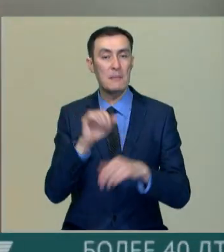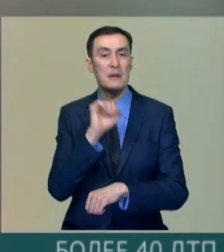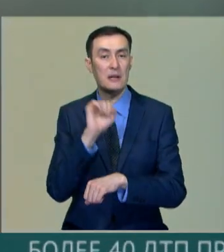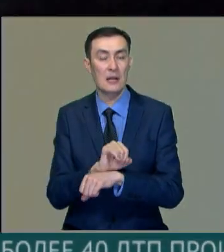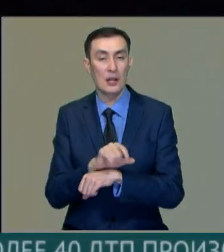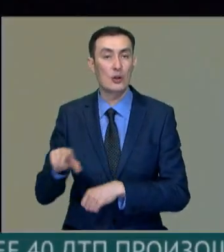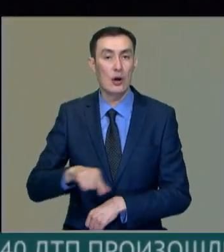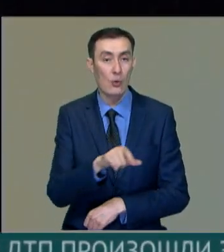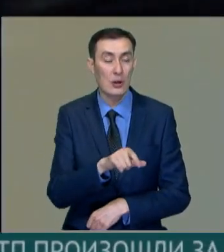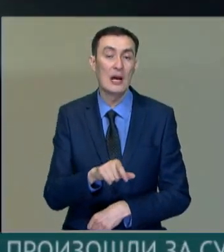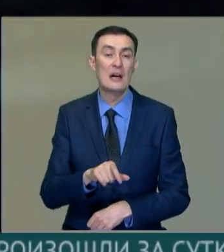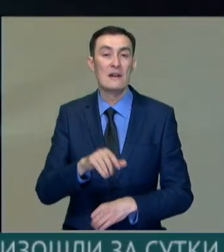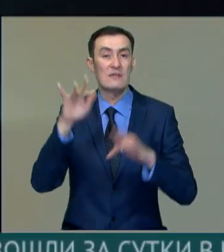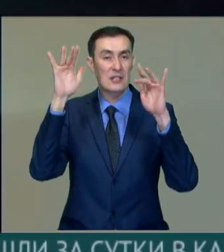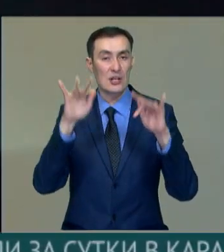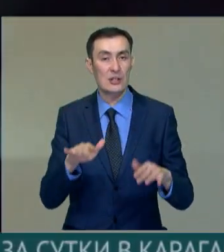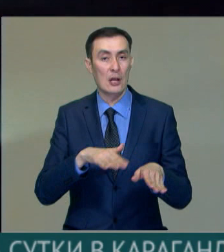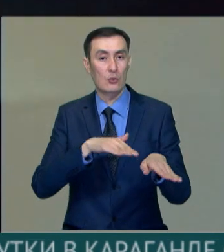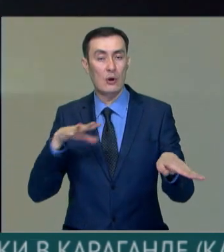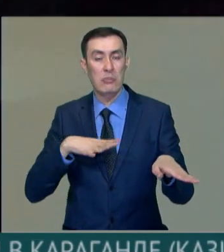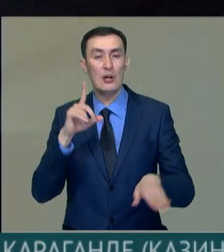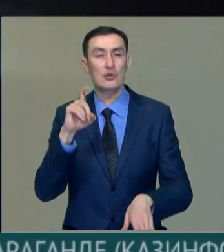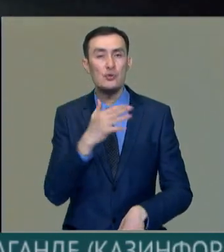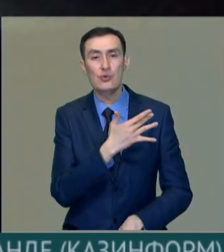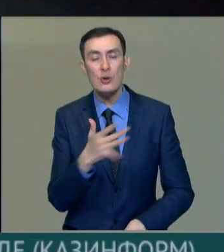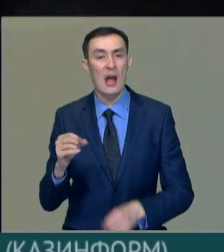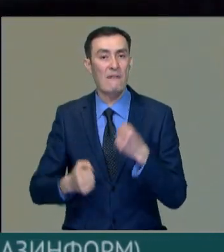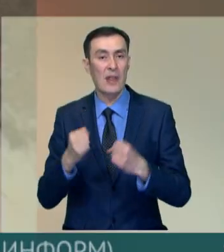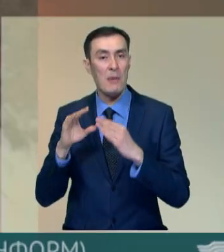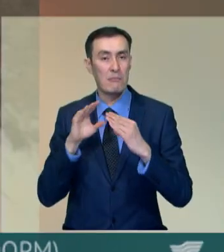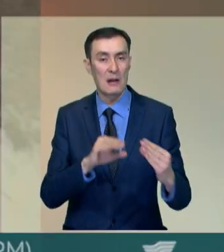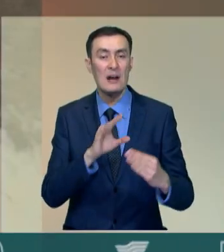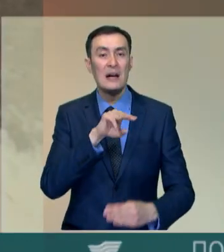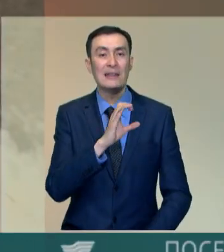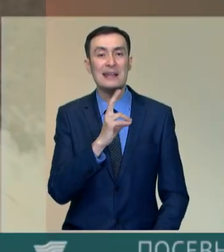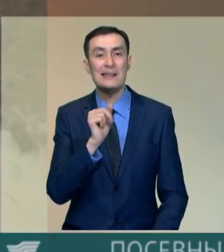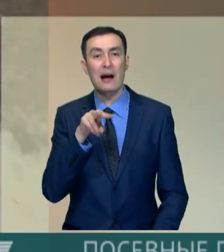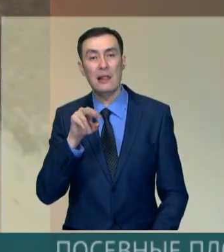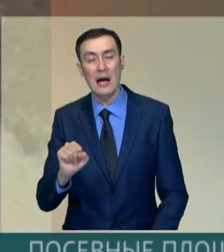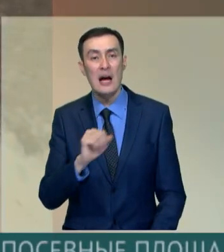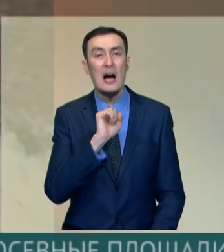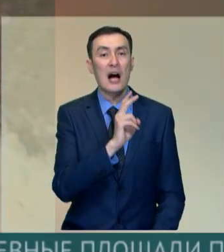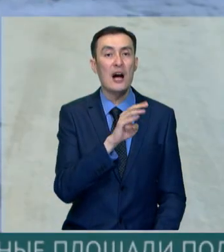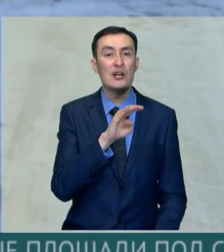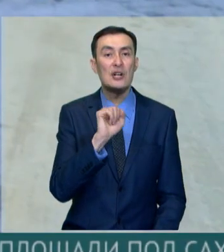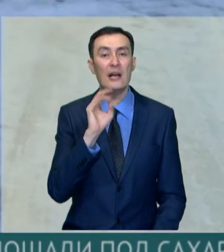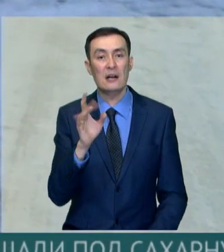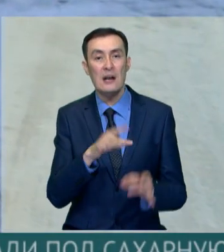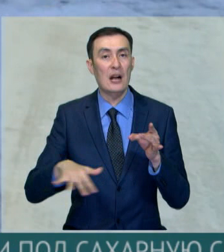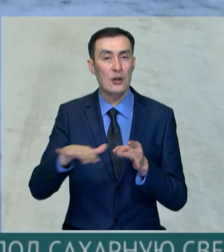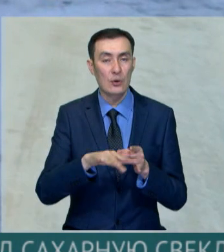дороги областного значения. В снежных заторах оказались сотни автомобилей в Байтерекском, Таскалинском и Акжаикском районах. На